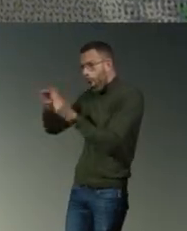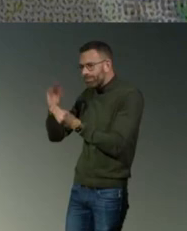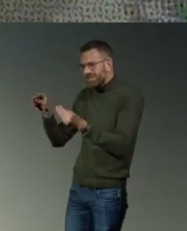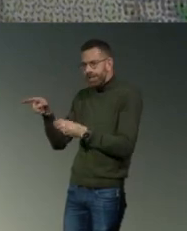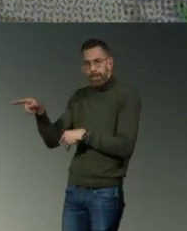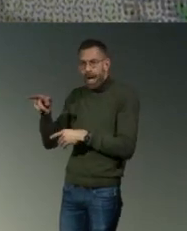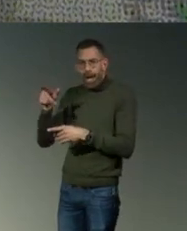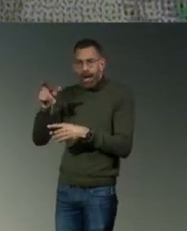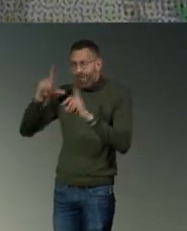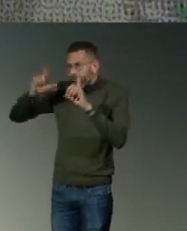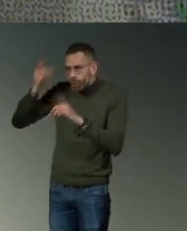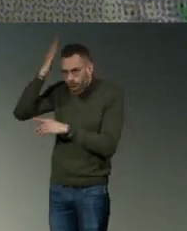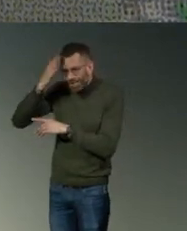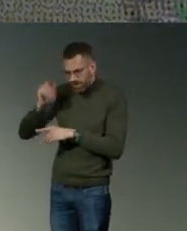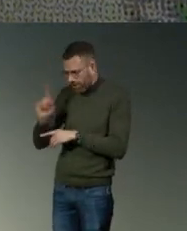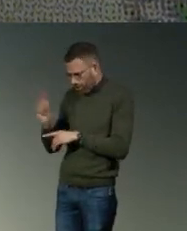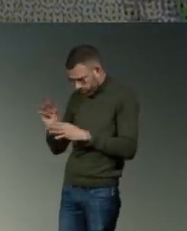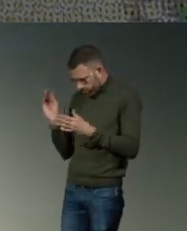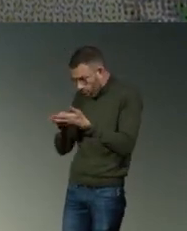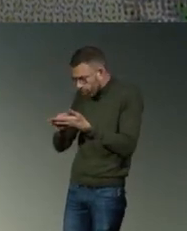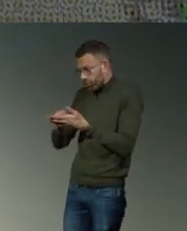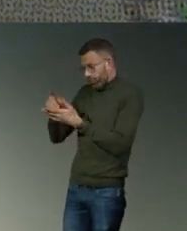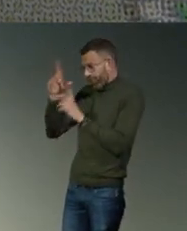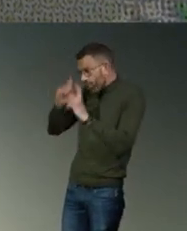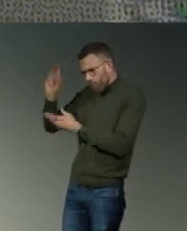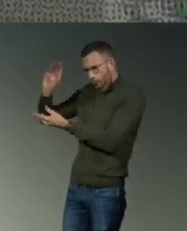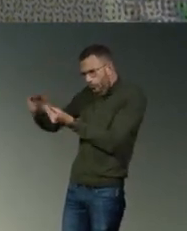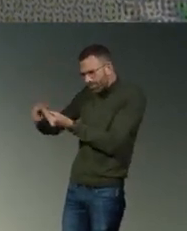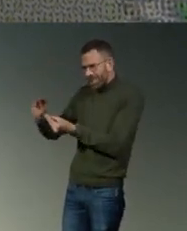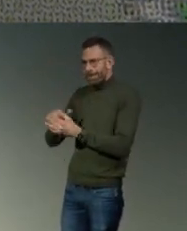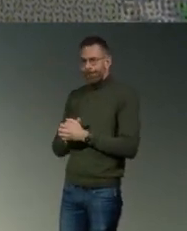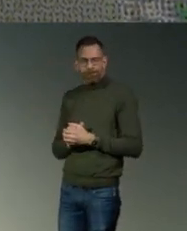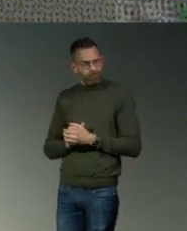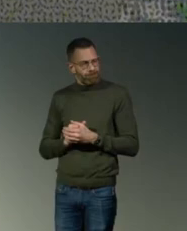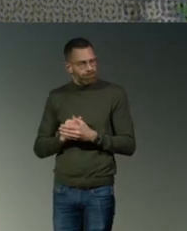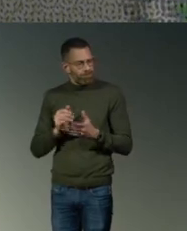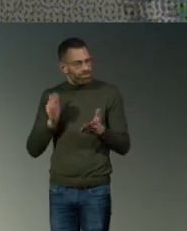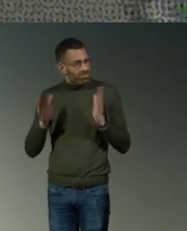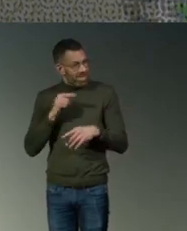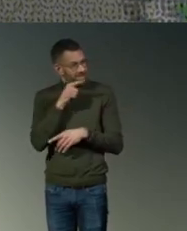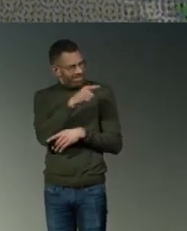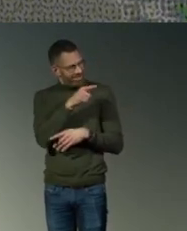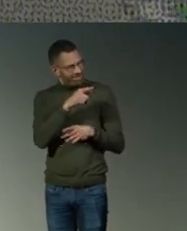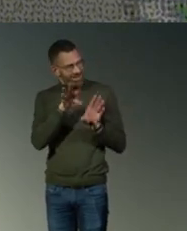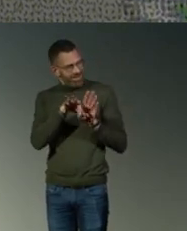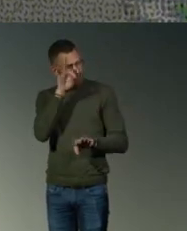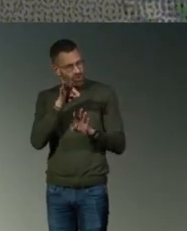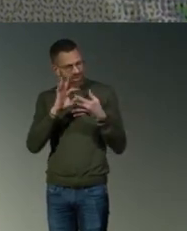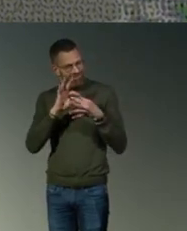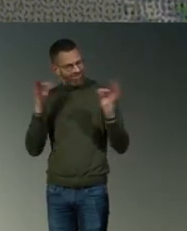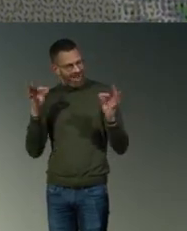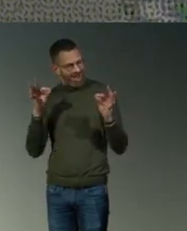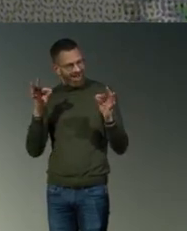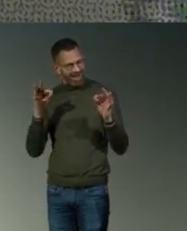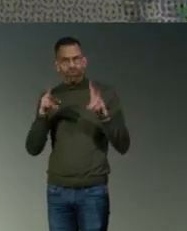de l'animal. Est-ce que vous pourriez lire peut-être la citation que vous avez choisie en exergue,